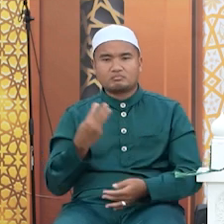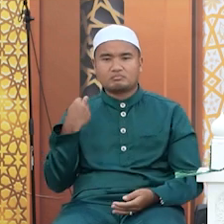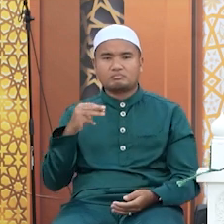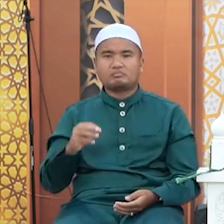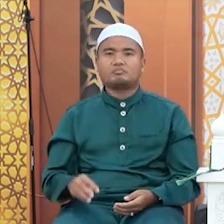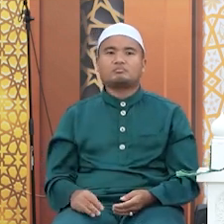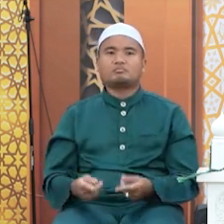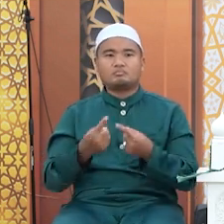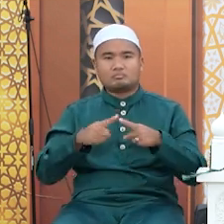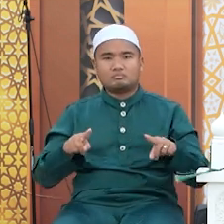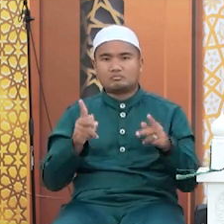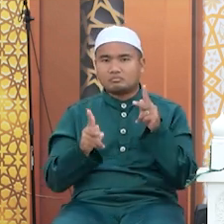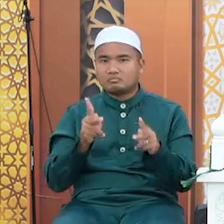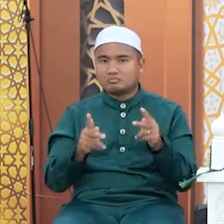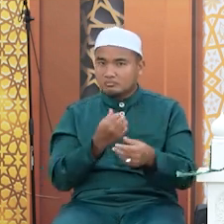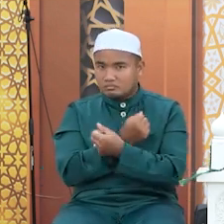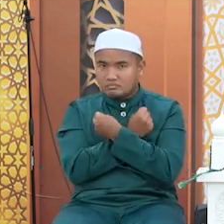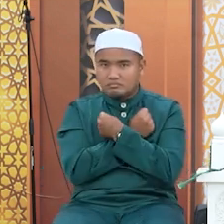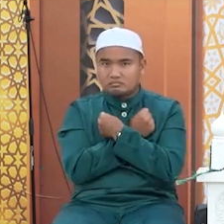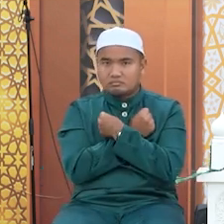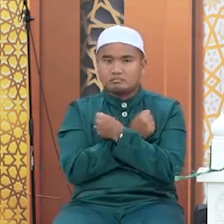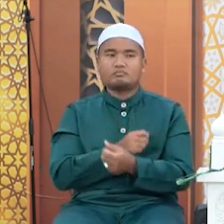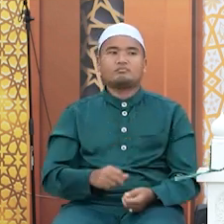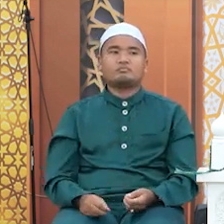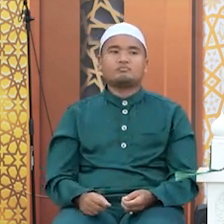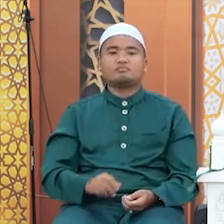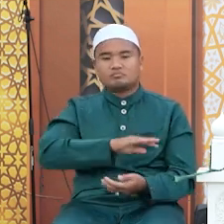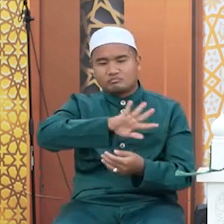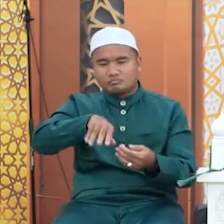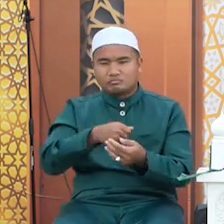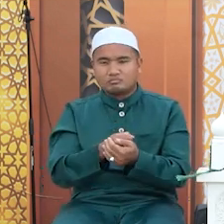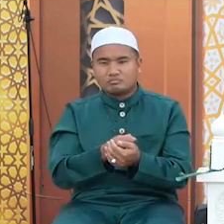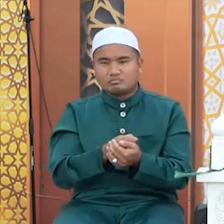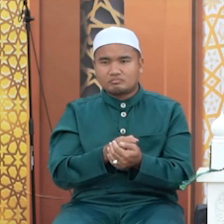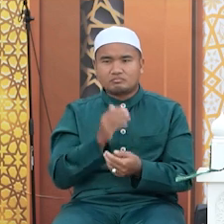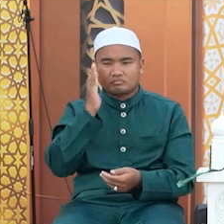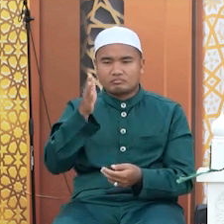kalau sayang, tuan-tuan, tengok. Dia tua, dia senang.